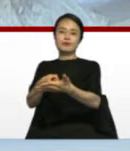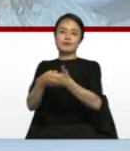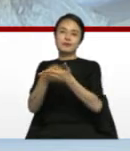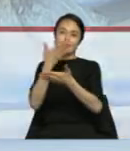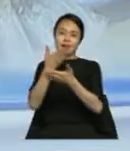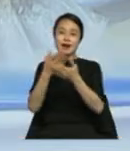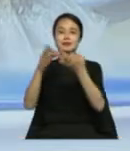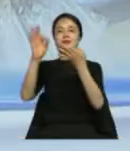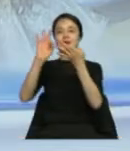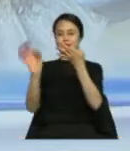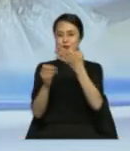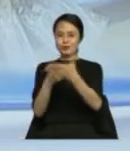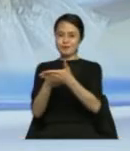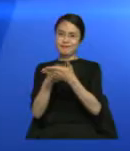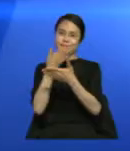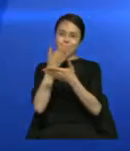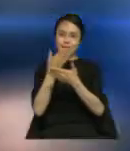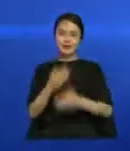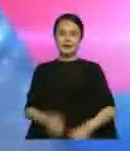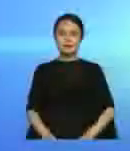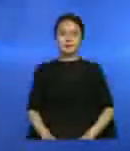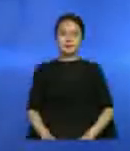조사됐습니다. 천서연 기자입니다.